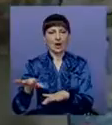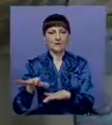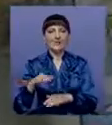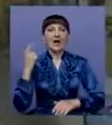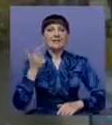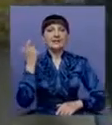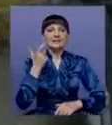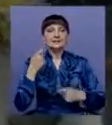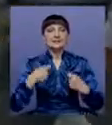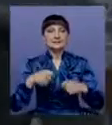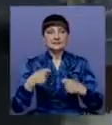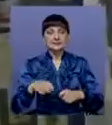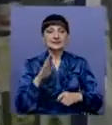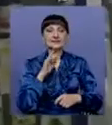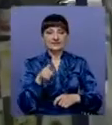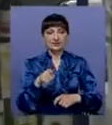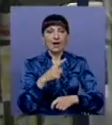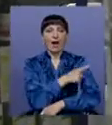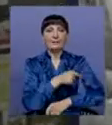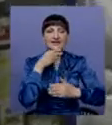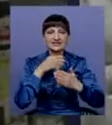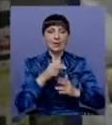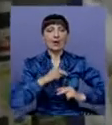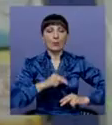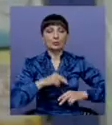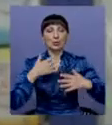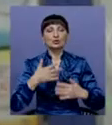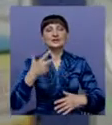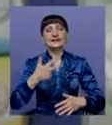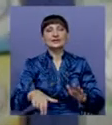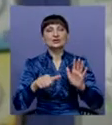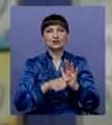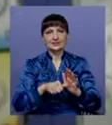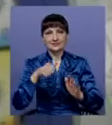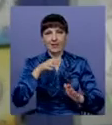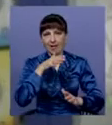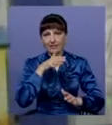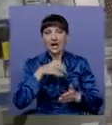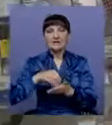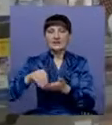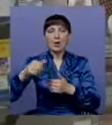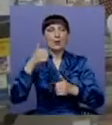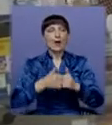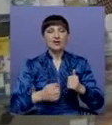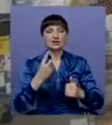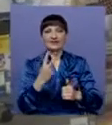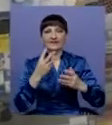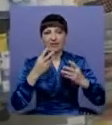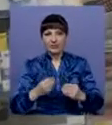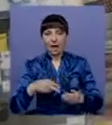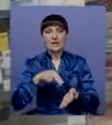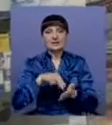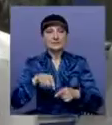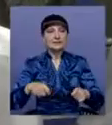и продавец в одном лице Кульсимхан Изенбаева работает в аптеке уже 36-й год. Закуп делают каждые два дня. По ценам